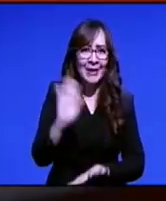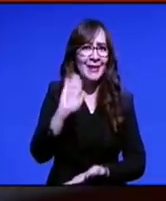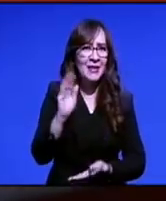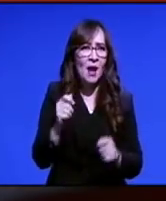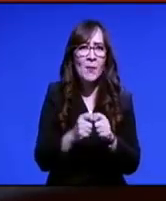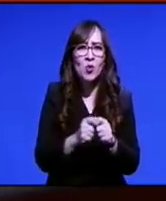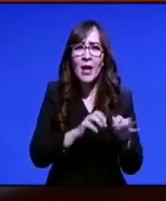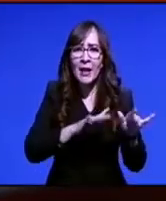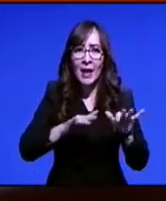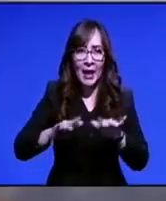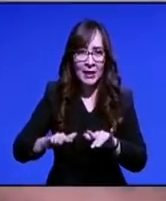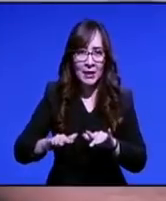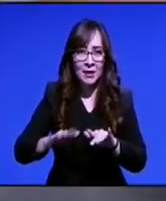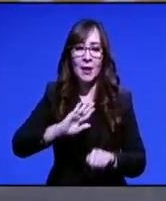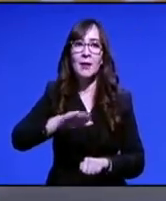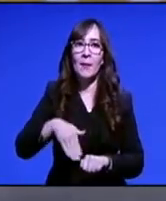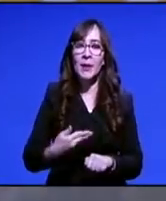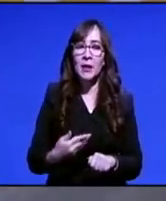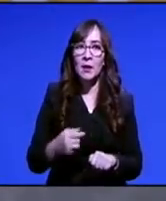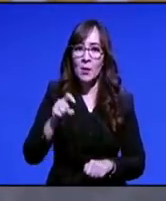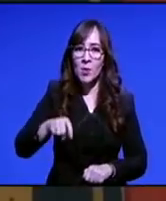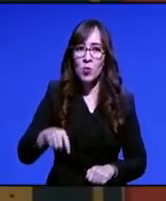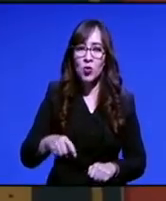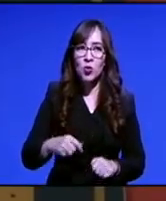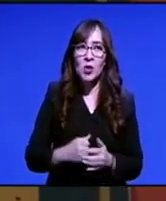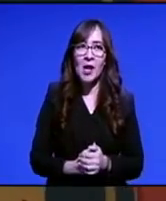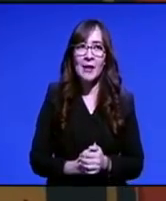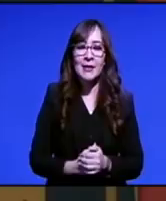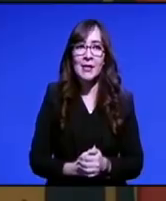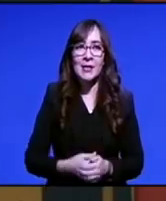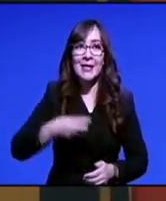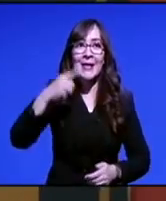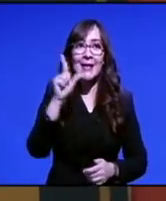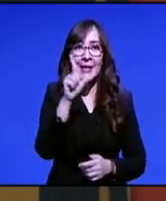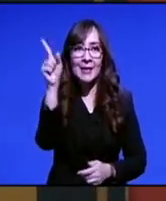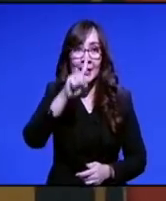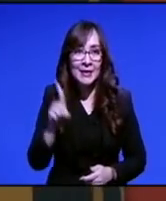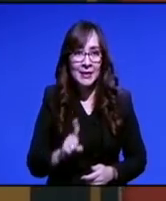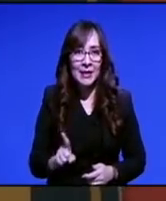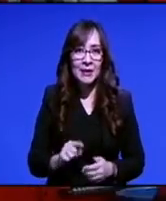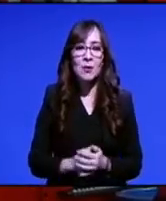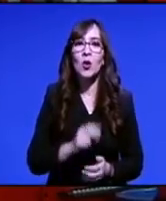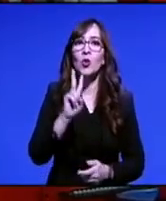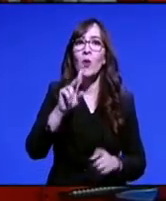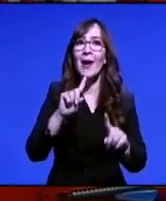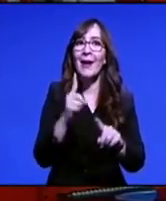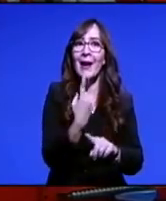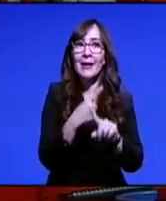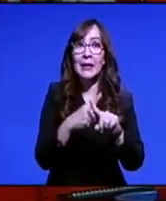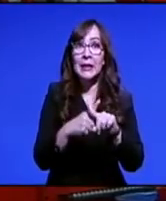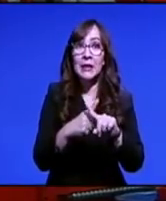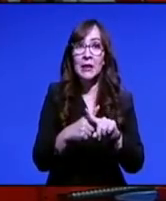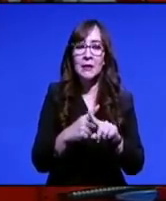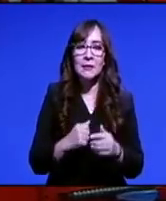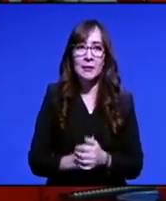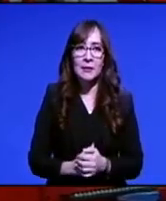sekali. Tapi prosesnya membutuhkan energi listrik 2 kali lipat dibandingkan pencucian biasa. Jadi ada cairan khusus